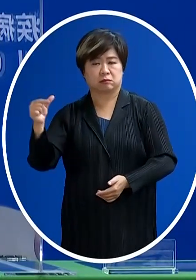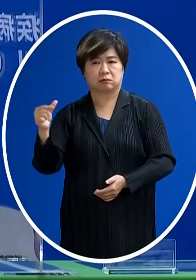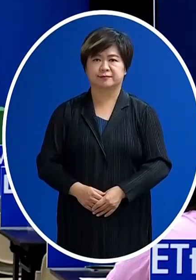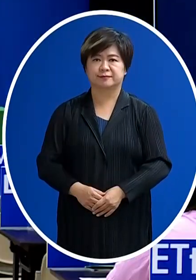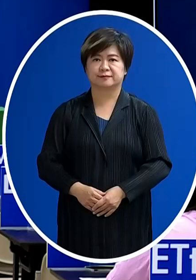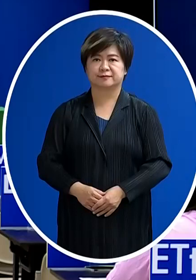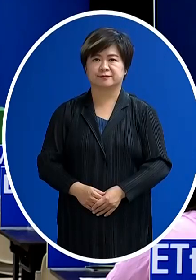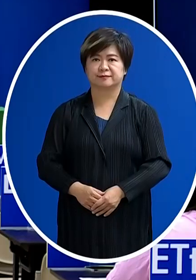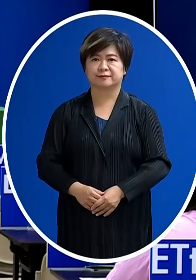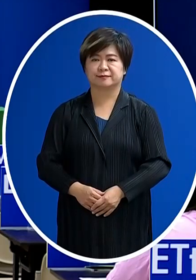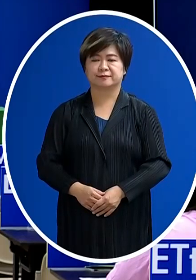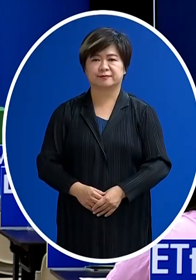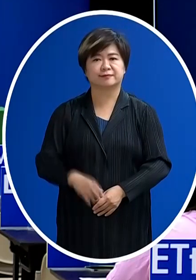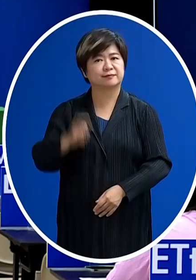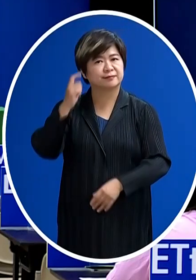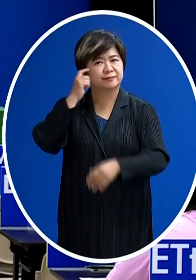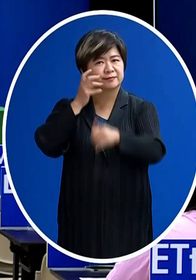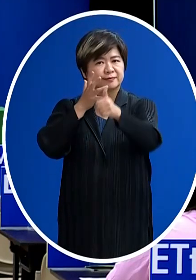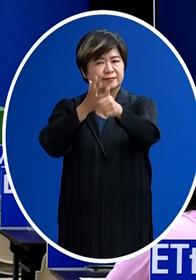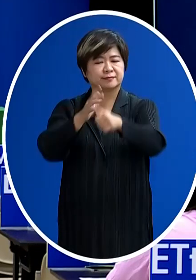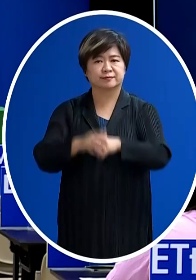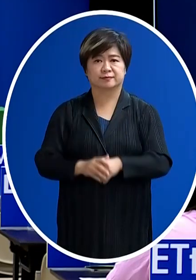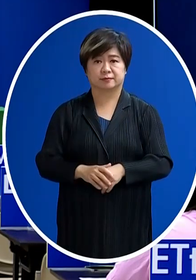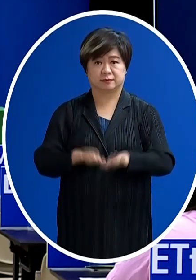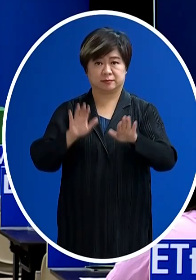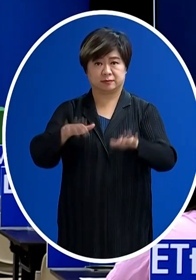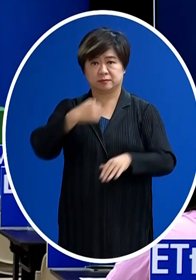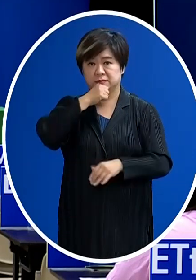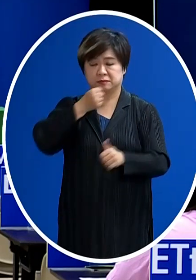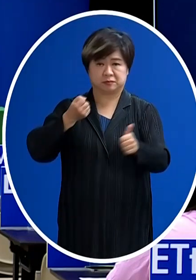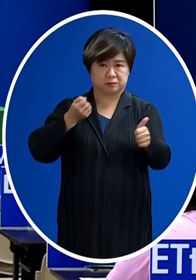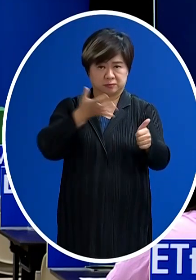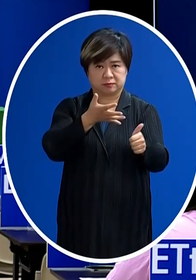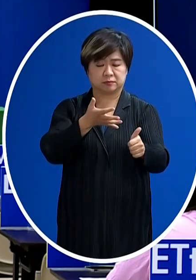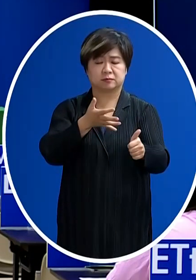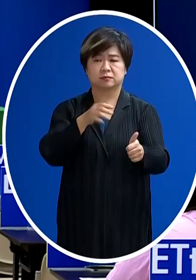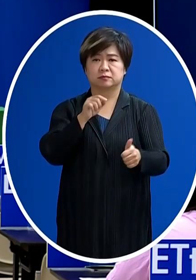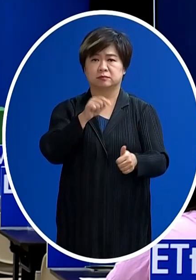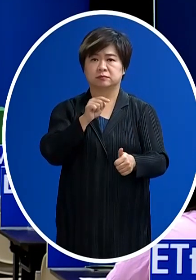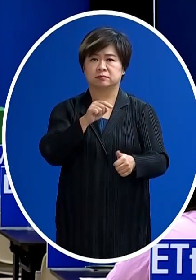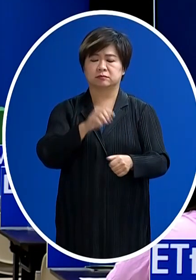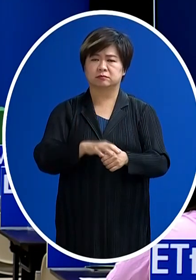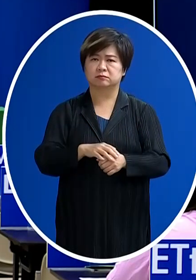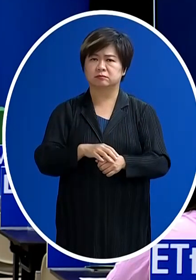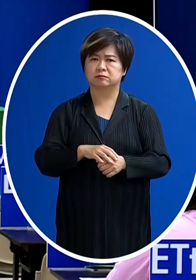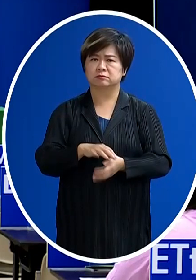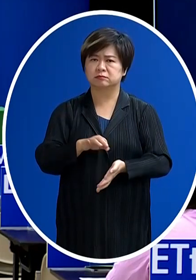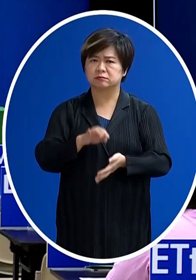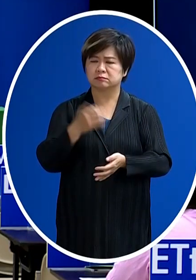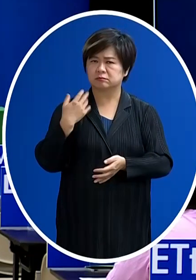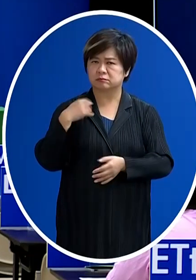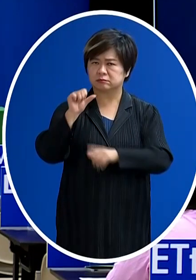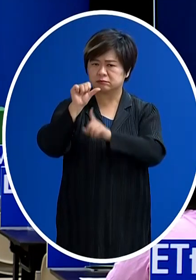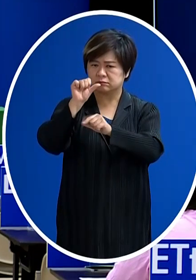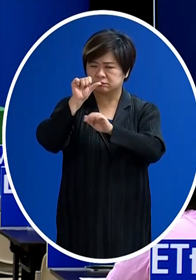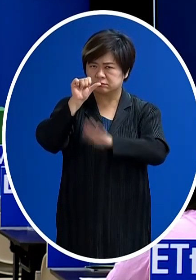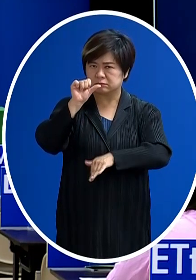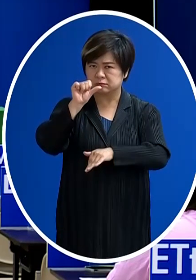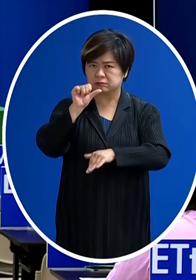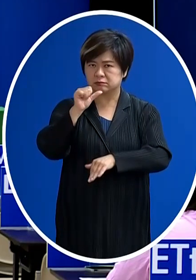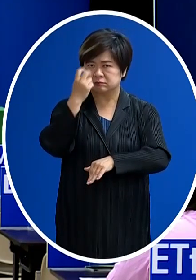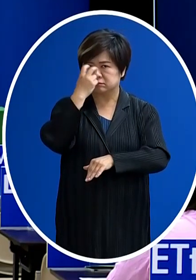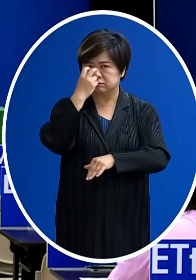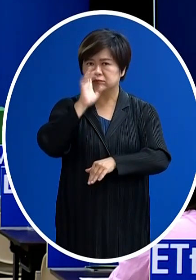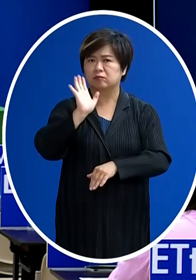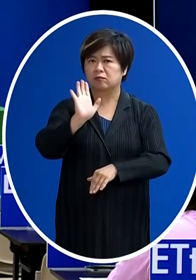清。 长官好，想请教一下，就是今天的这个本土个案啊，刚刚有提到说他五月下旬的时候有检验过嘛，那他